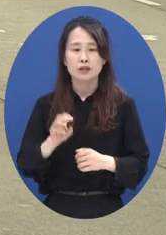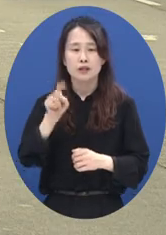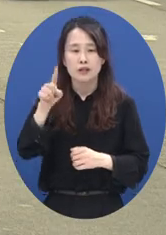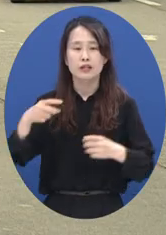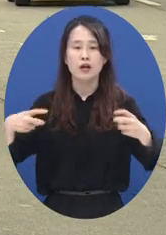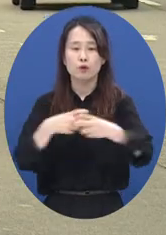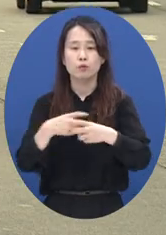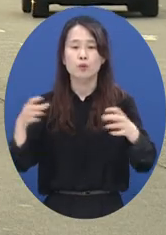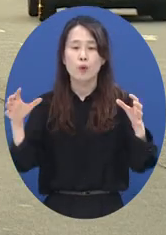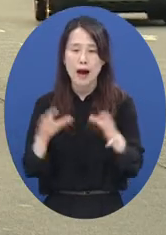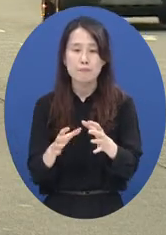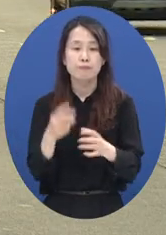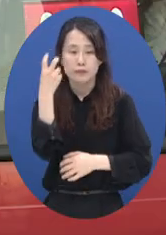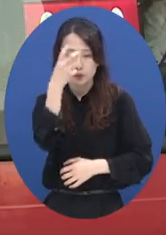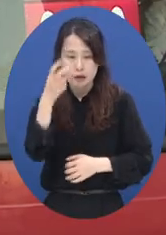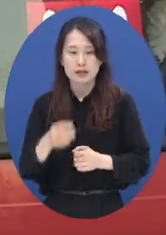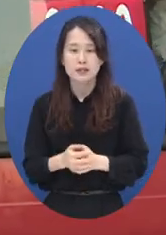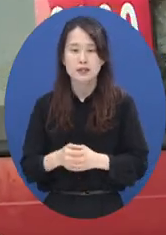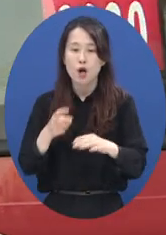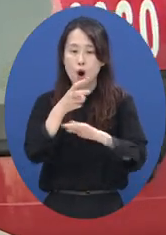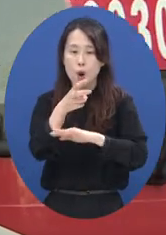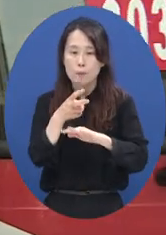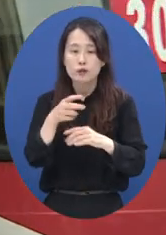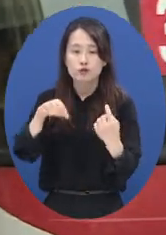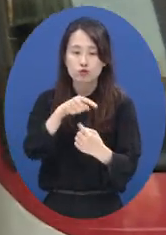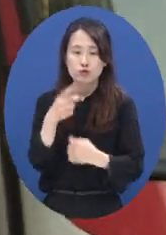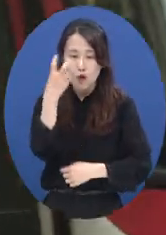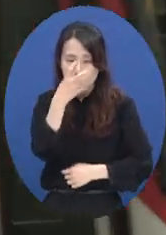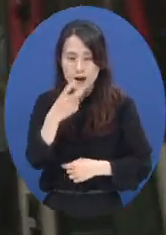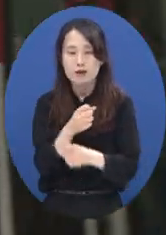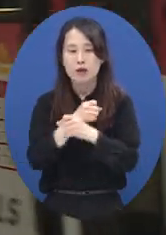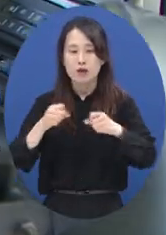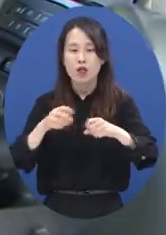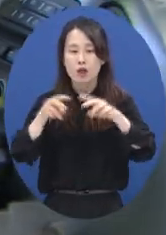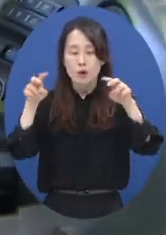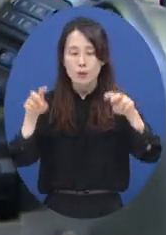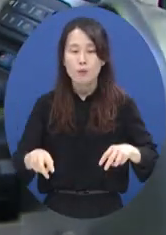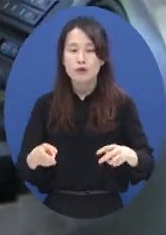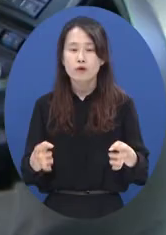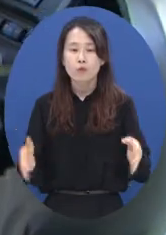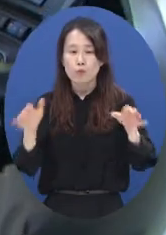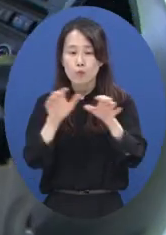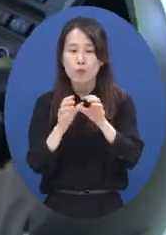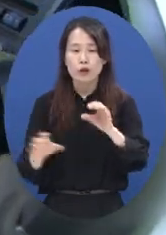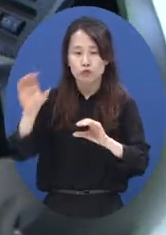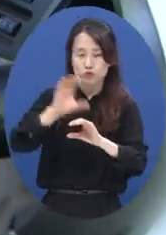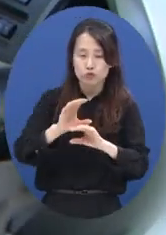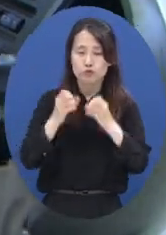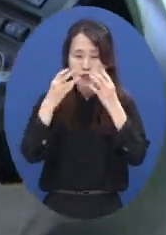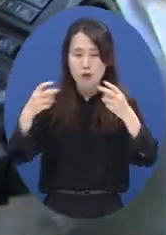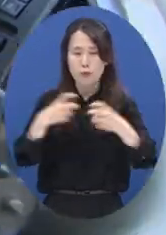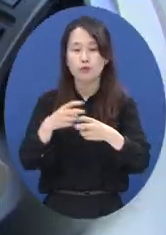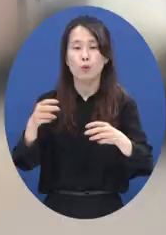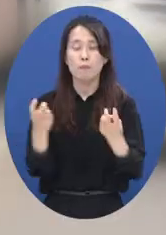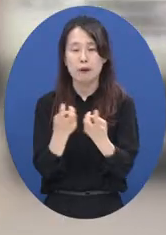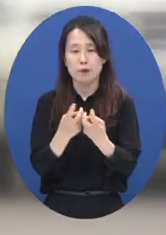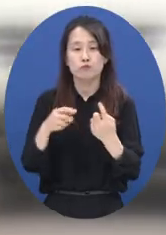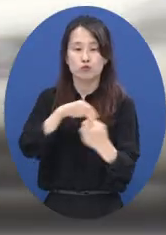도내 시군의 교통수단 통합 관리와 준공영제 운영 관리, 광역교통시설 확충, 신교통수단 운영 등을 맡게